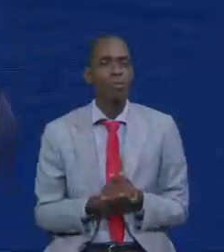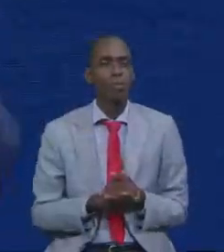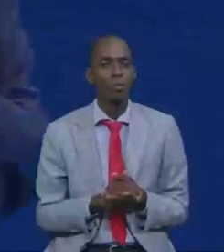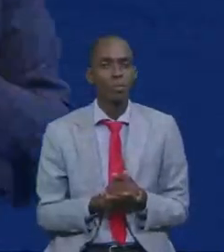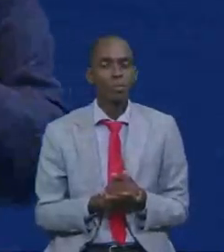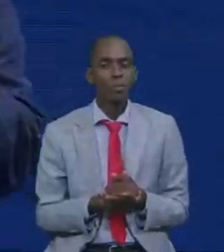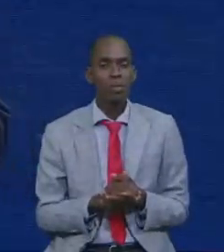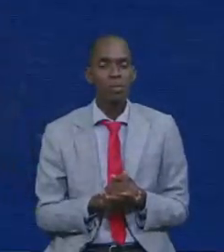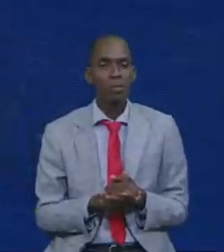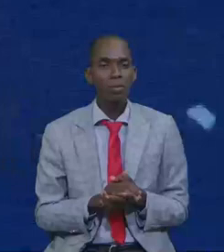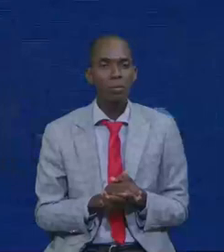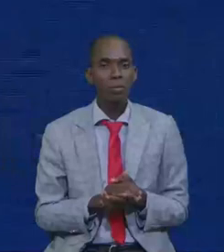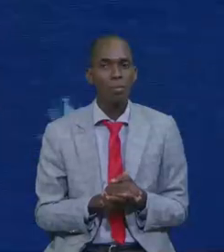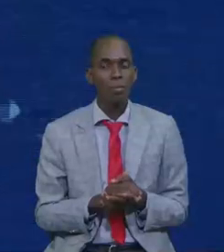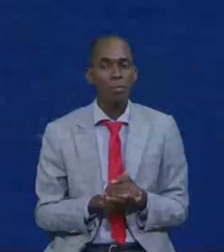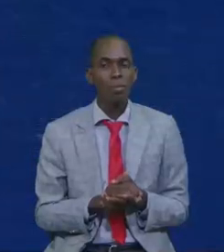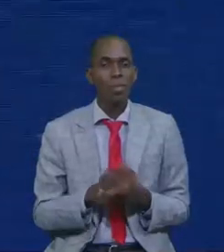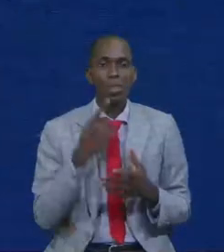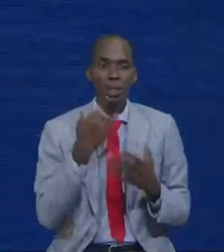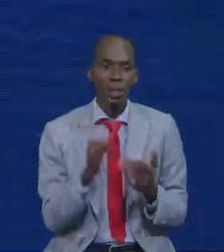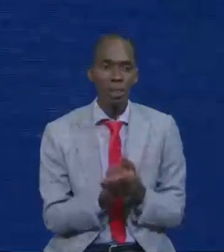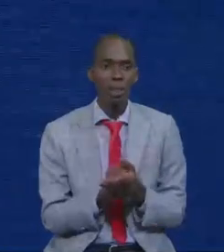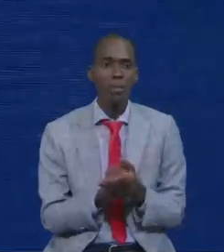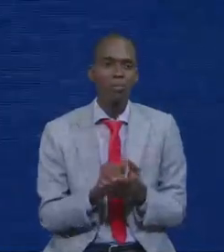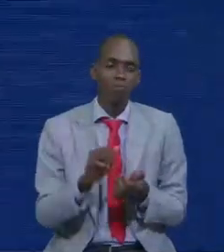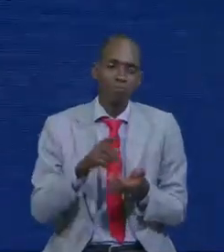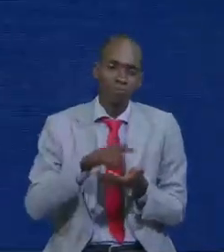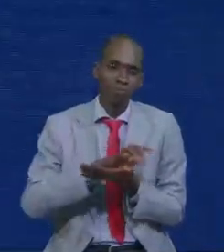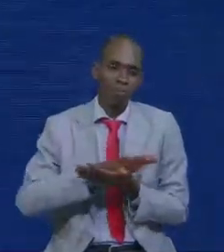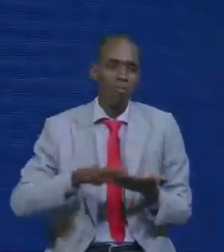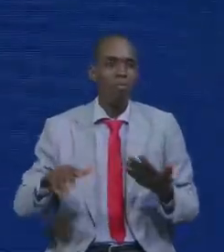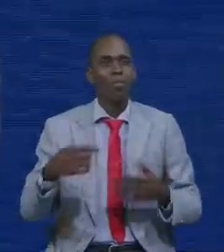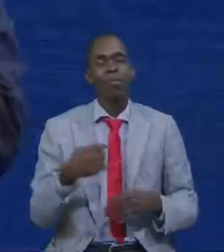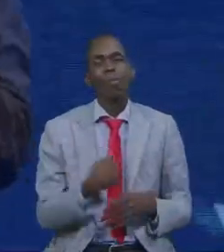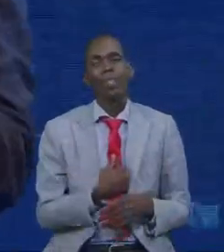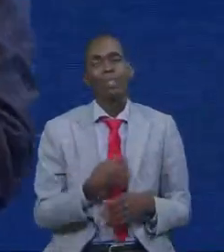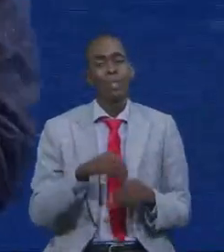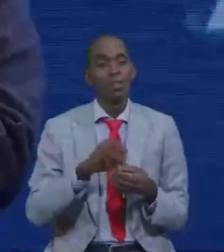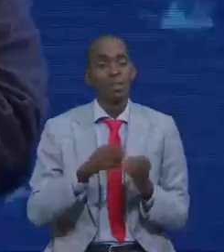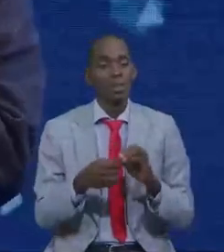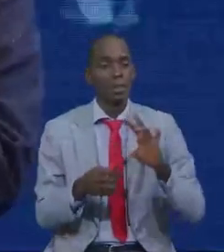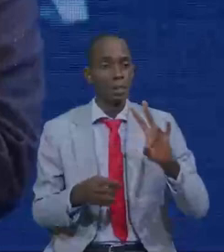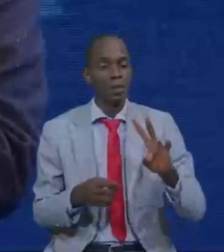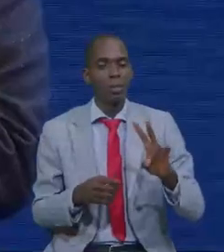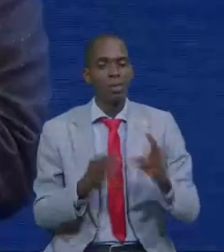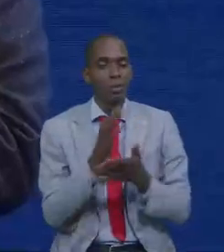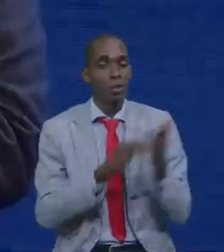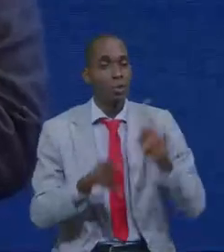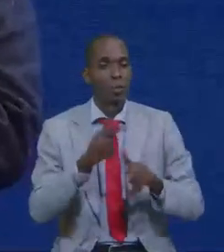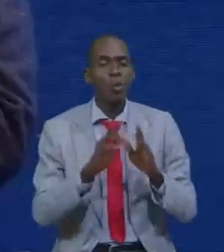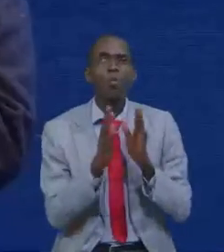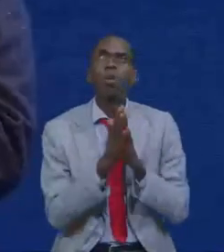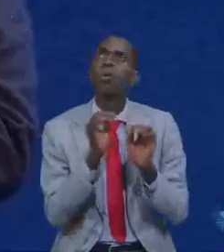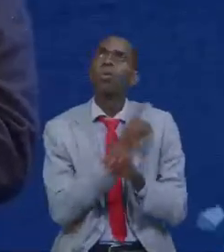Le péché, purge-moi. Vous voyez les gens, quand ils prient, oh, purge-nous. De qui